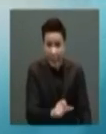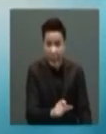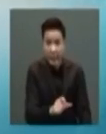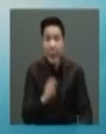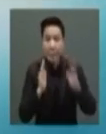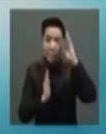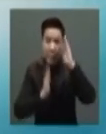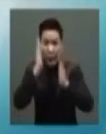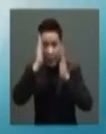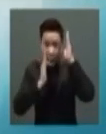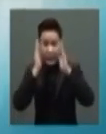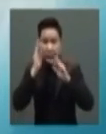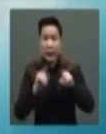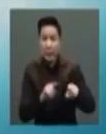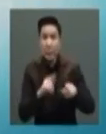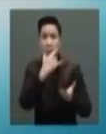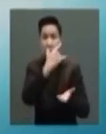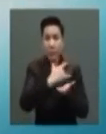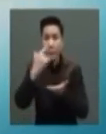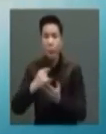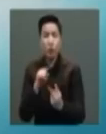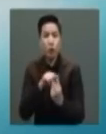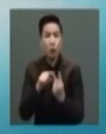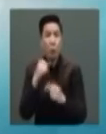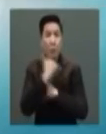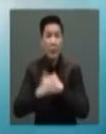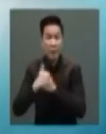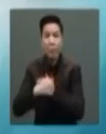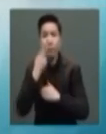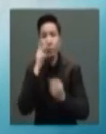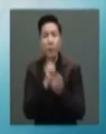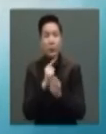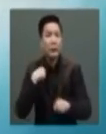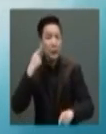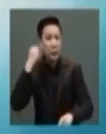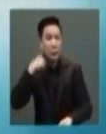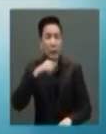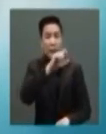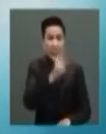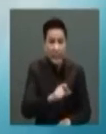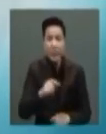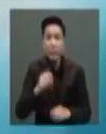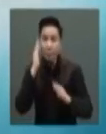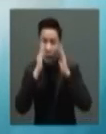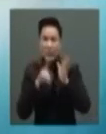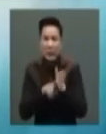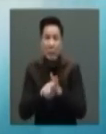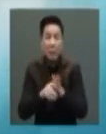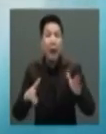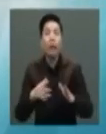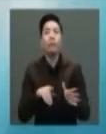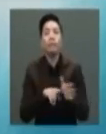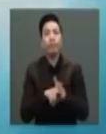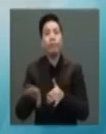หรือมีการงดเว้นเพื่อที่จะให้ผู้ที่ได้มีการรับฟังเนี่ยสามารถมีการนำไปปฏิบัติในครอบครัว